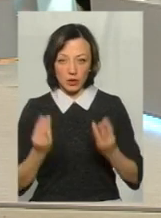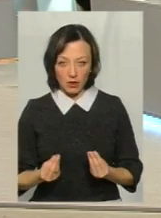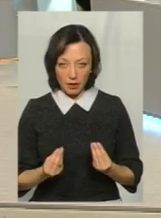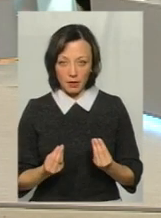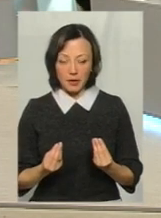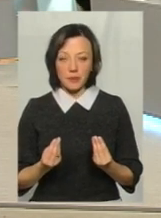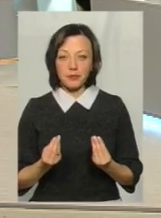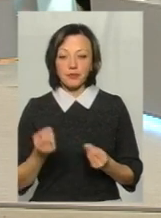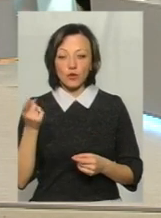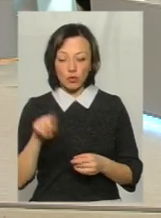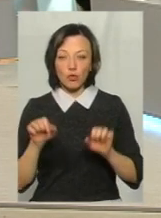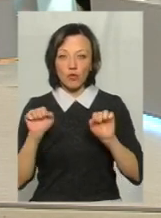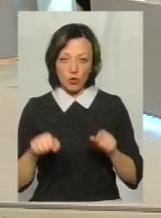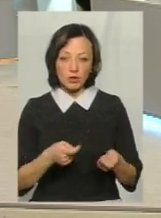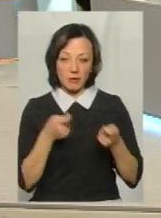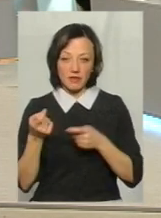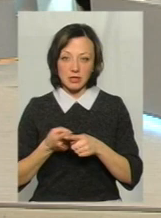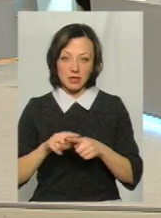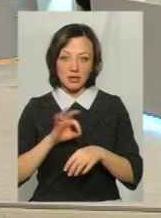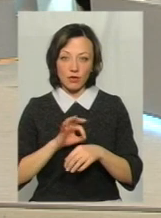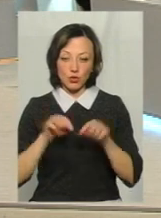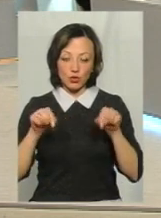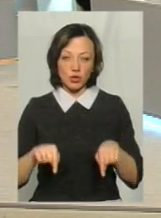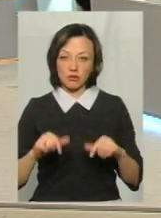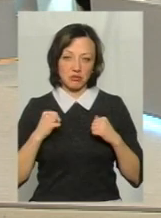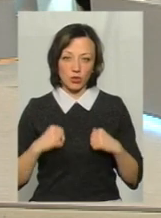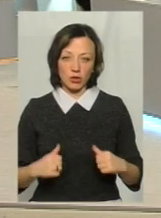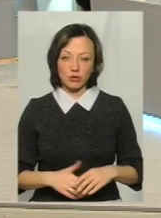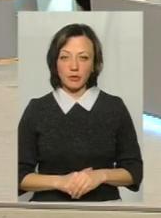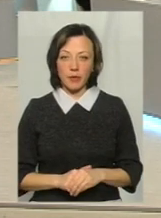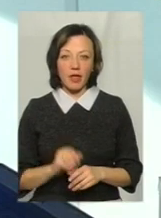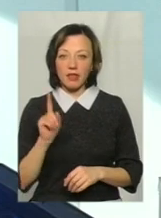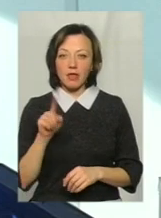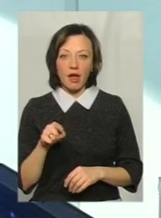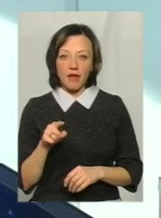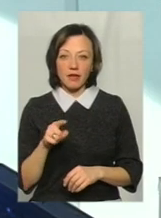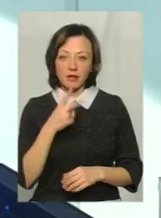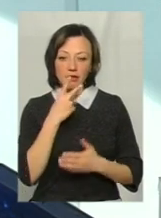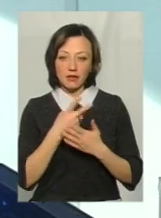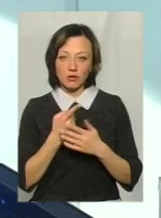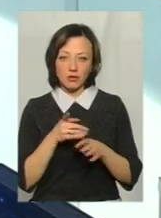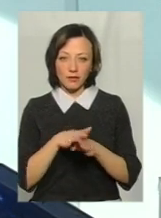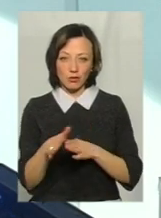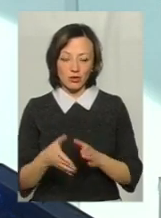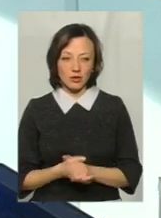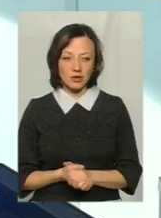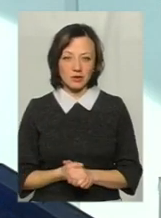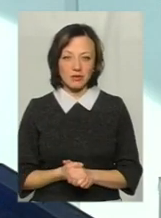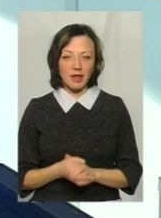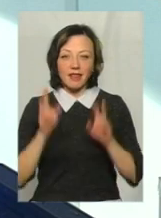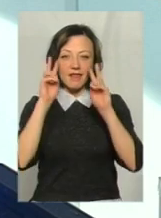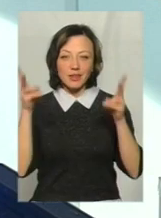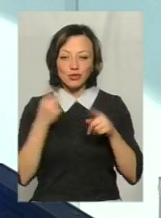21 дня, тому можна привезти це захворювання сюди дуже спокійно, навіть не відаючи, що це відбулося. Тобто, по